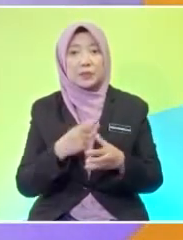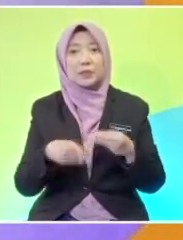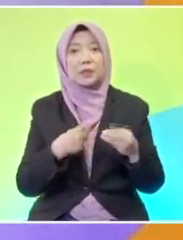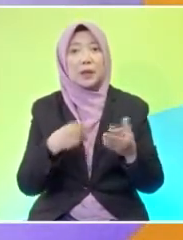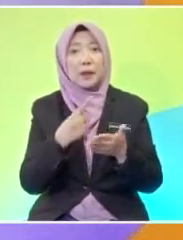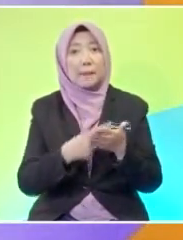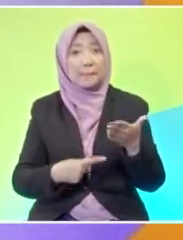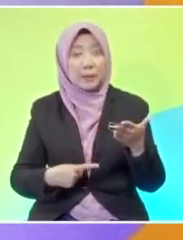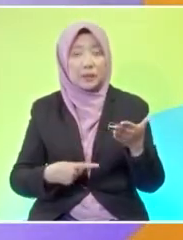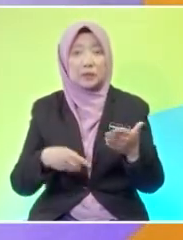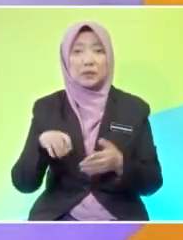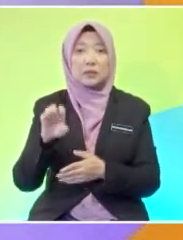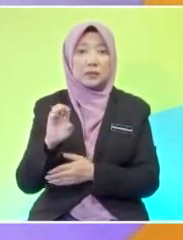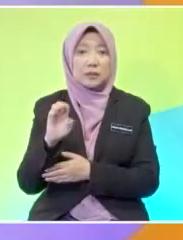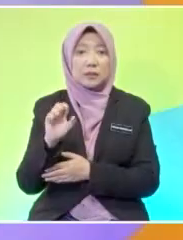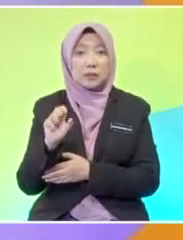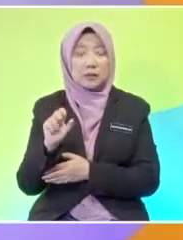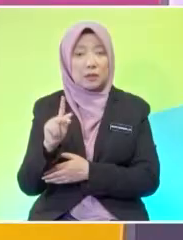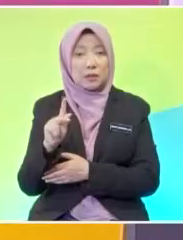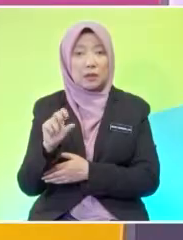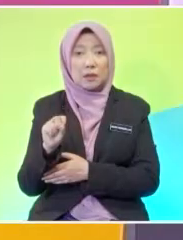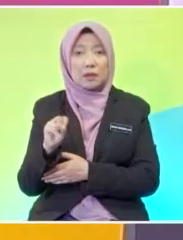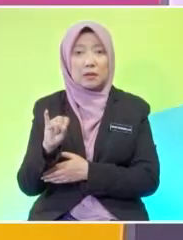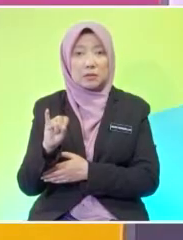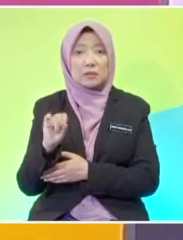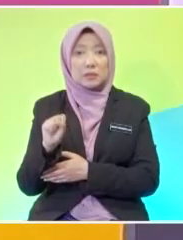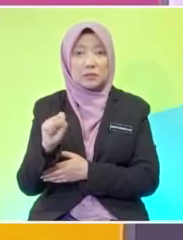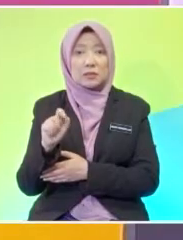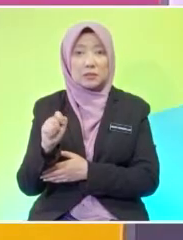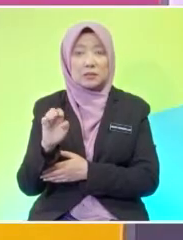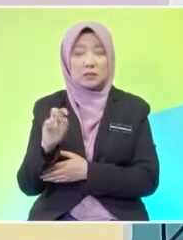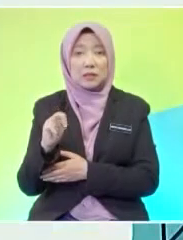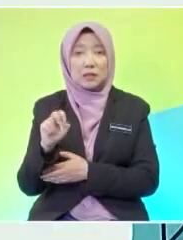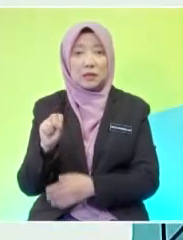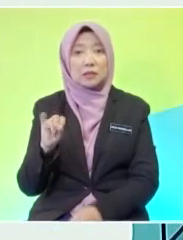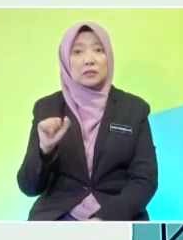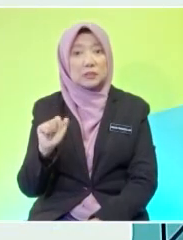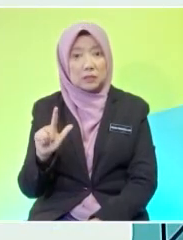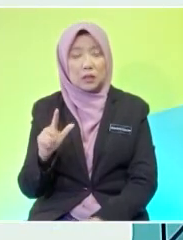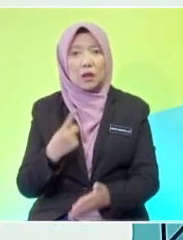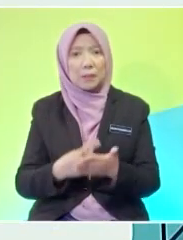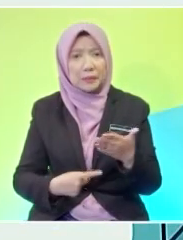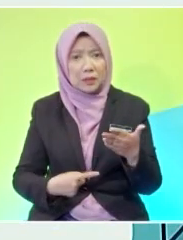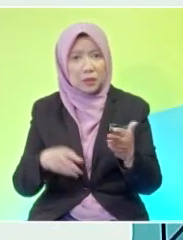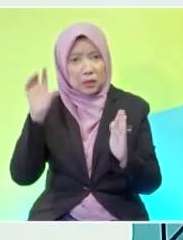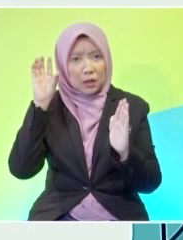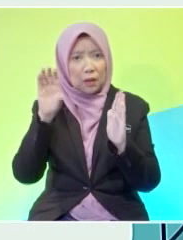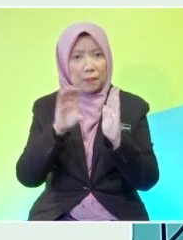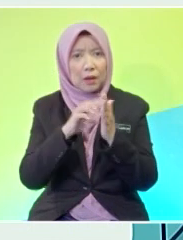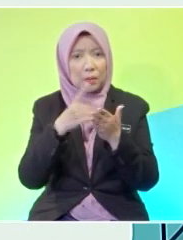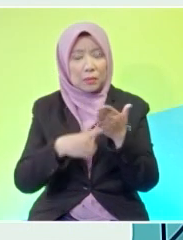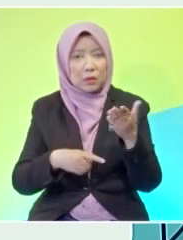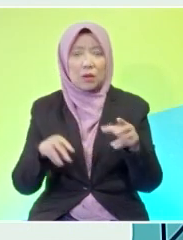Awak nampak bila kita sebut Oke kalau saya lihat di sana itu seperti ada gambar beta